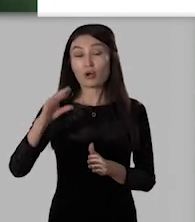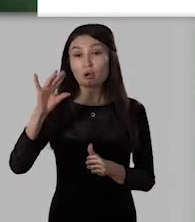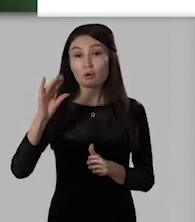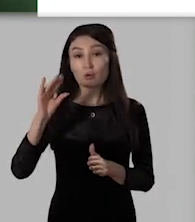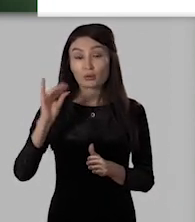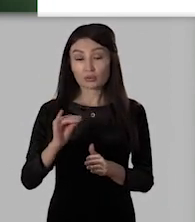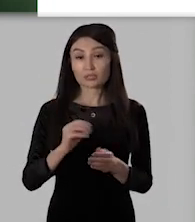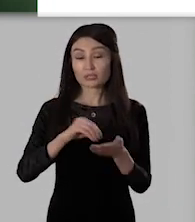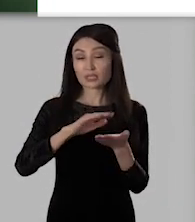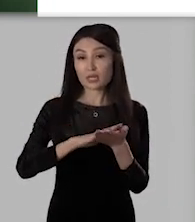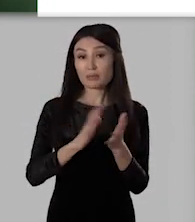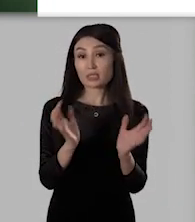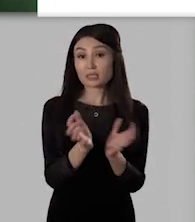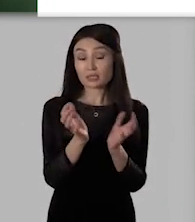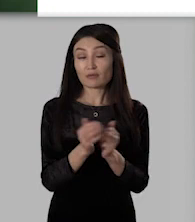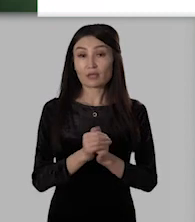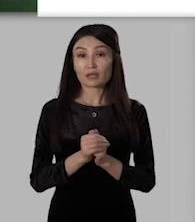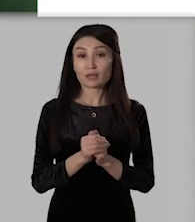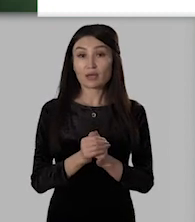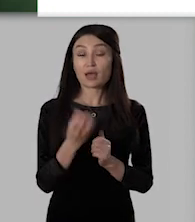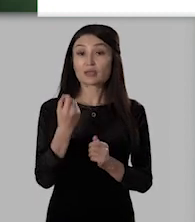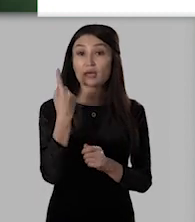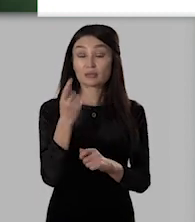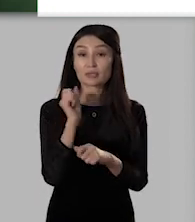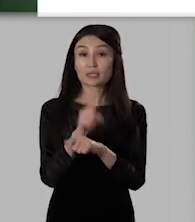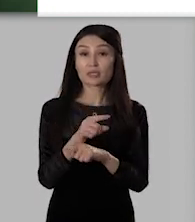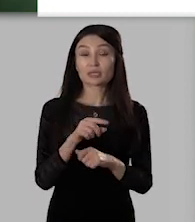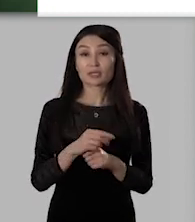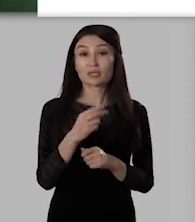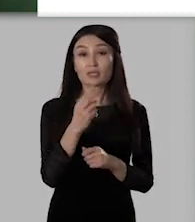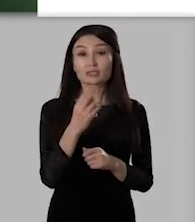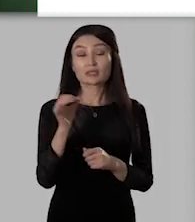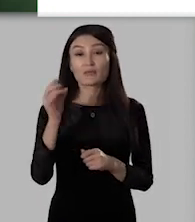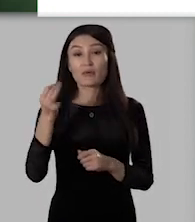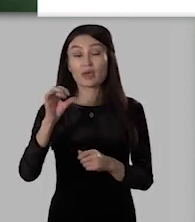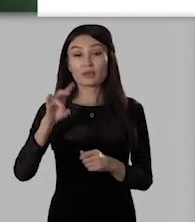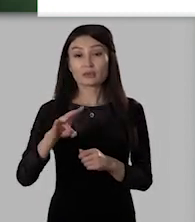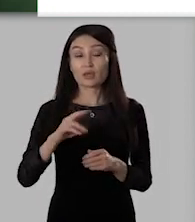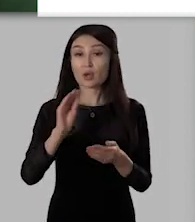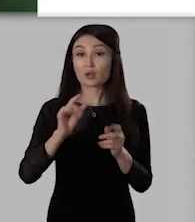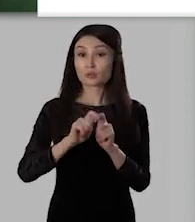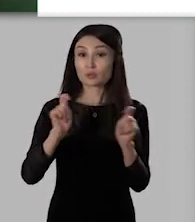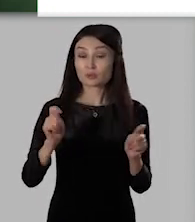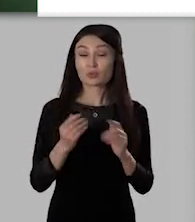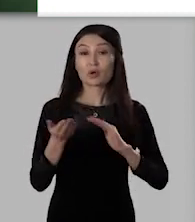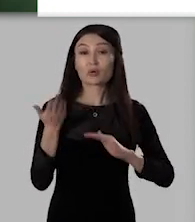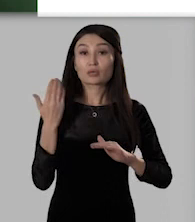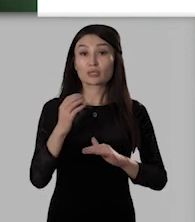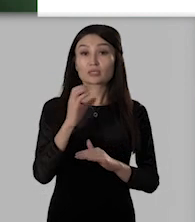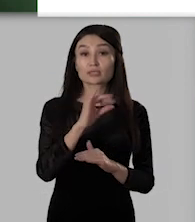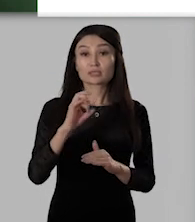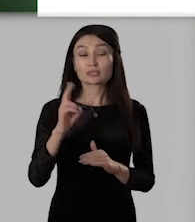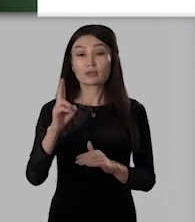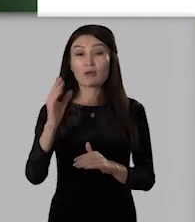алгыла. Дагы бир тапшырма. Цинквейн түзгүлө. Мурунку сабактардагыдай эле